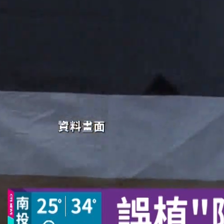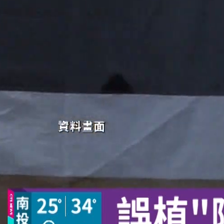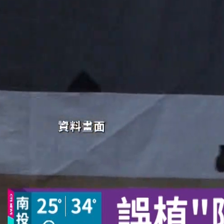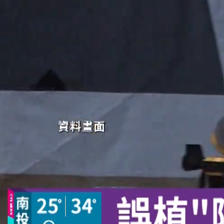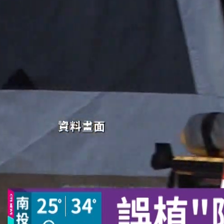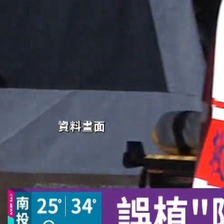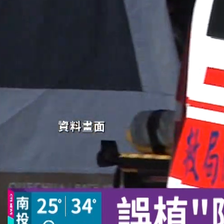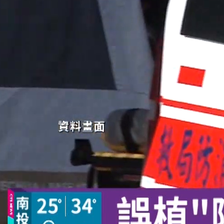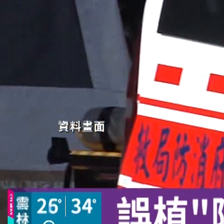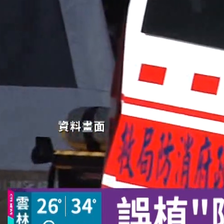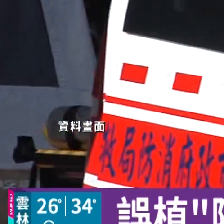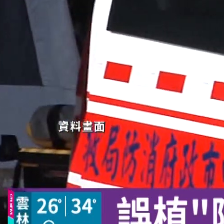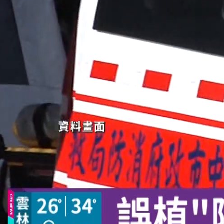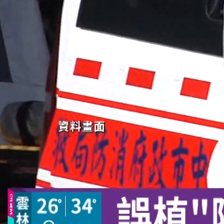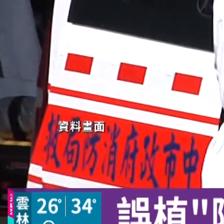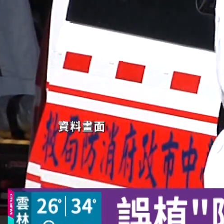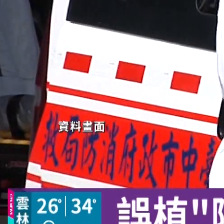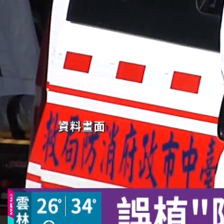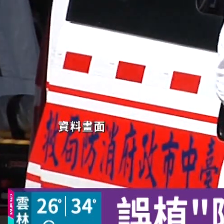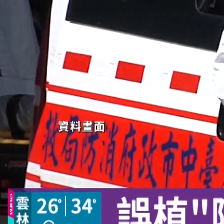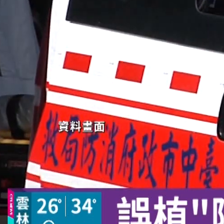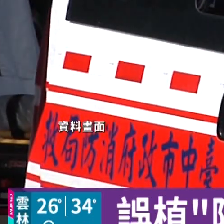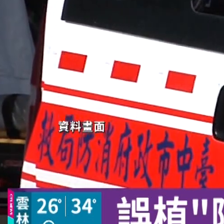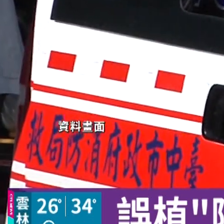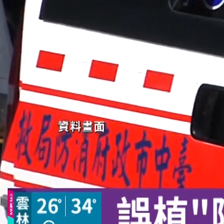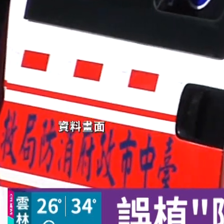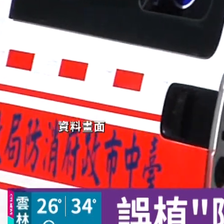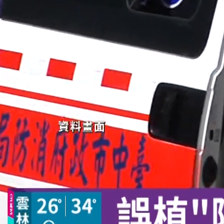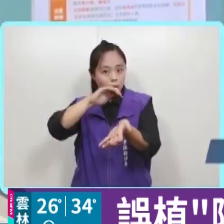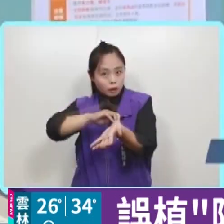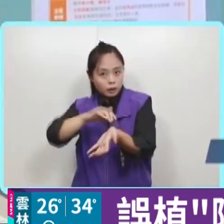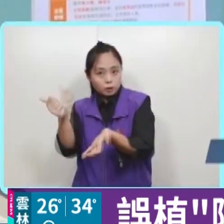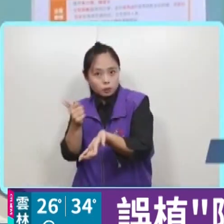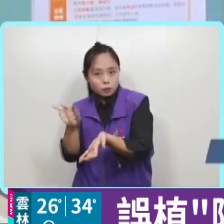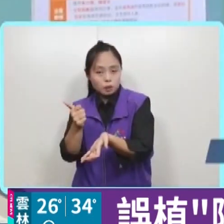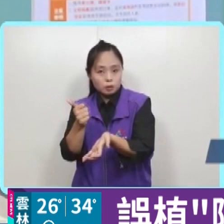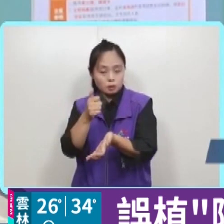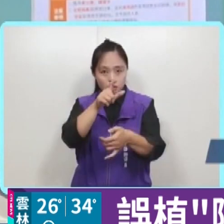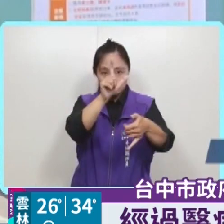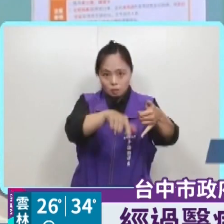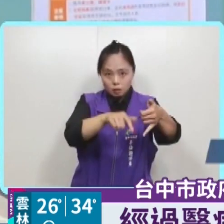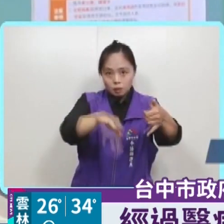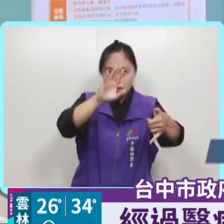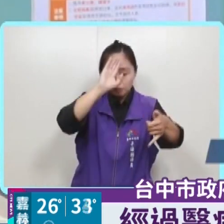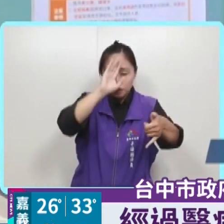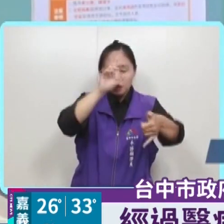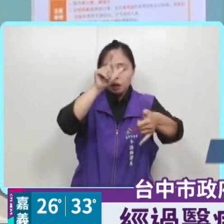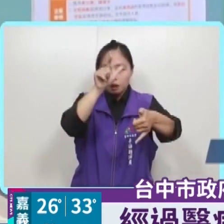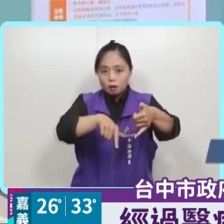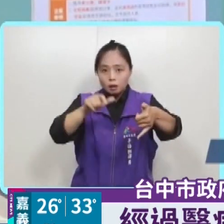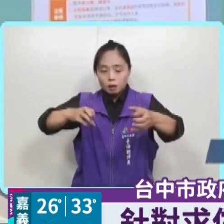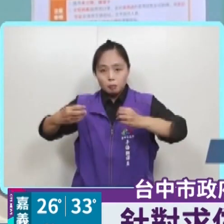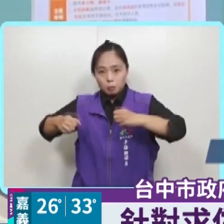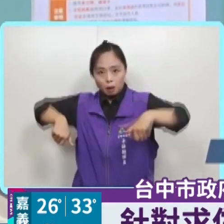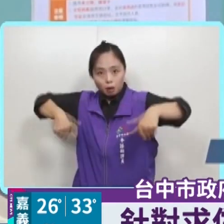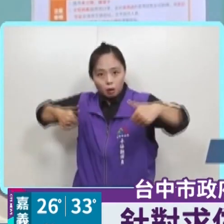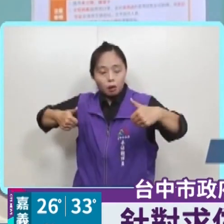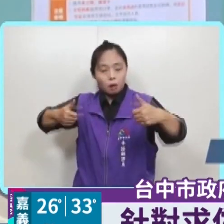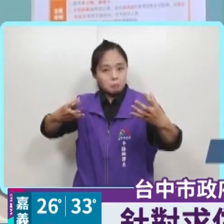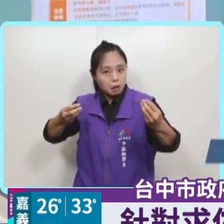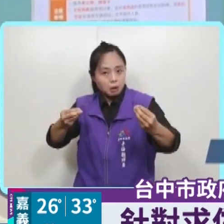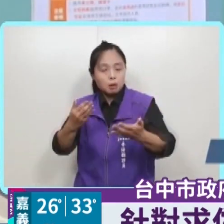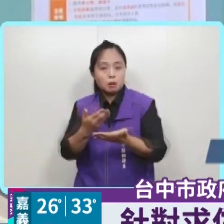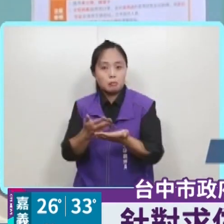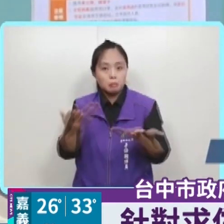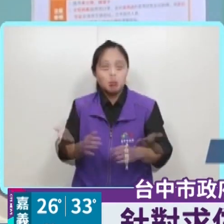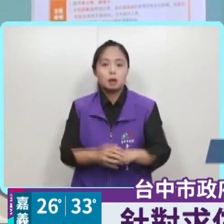薪水，但医院事后的赔偿让他们不能接受。 经过医病双方沟通后，针对求偿的金